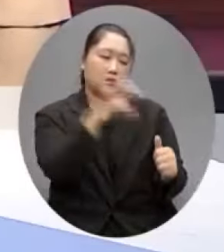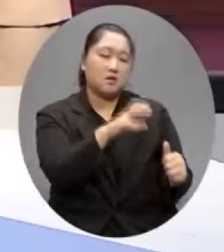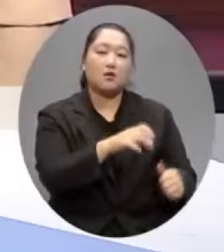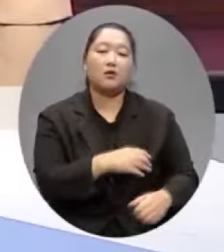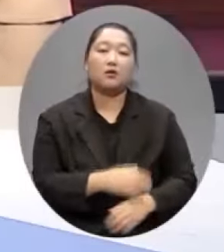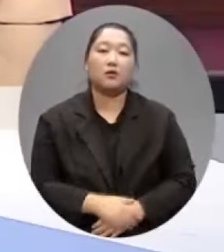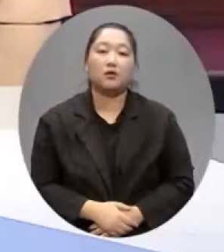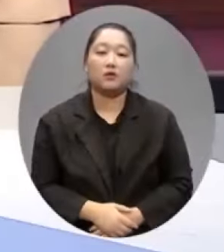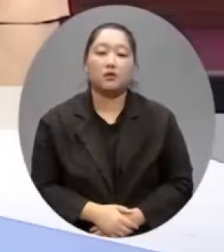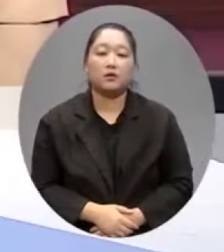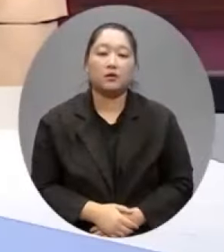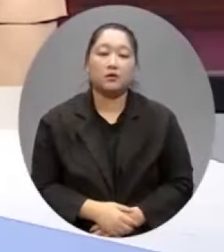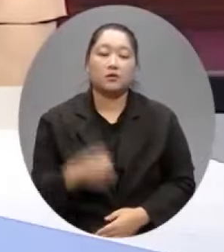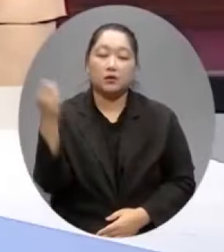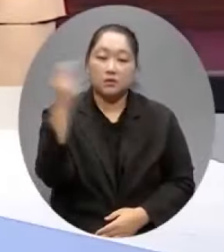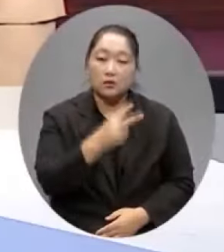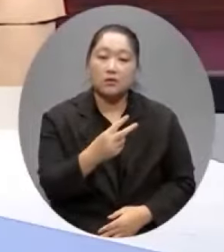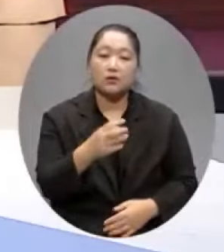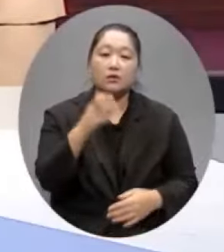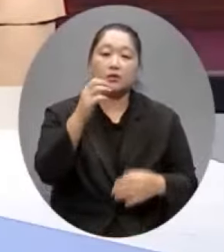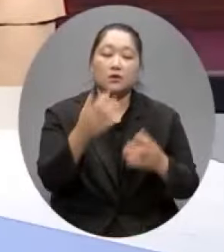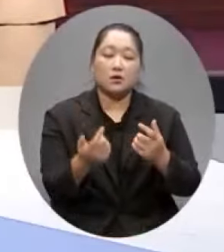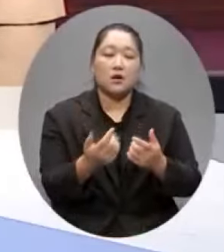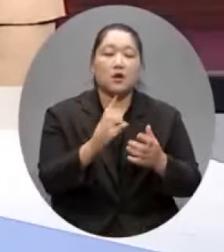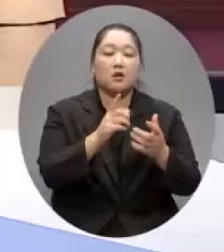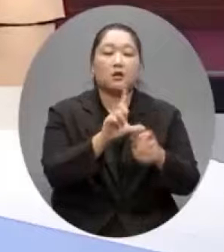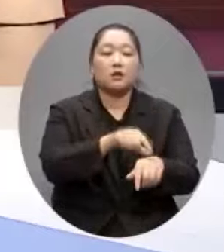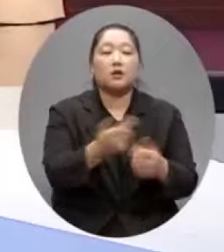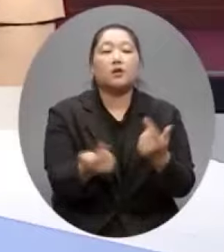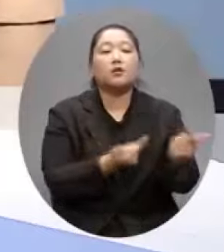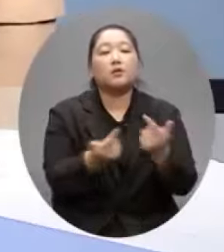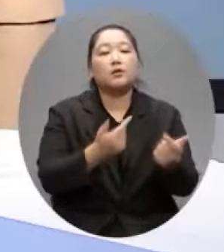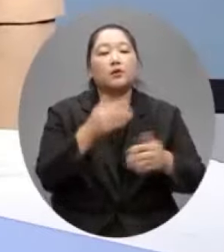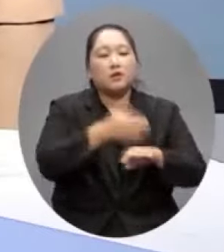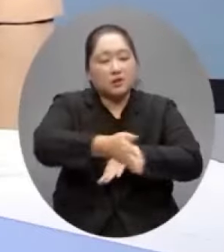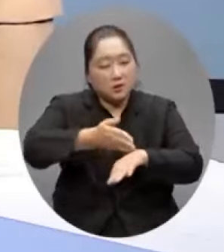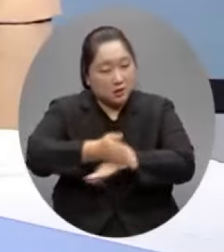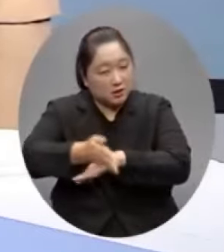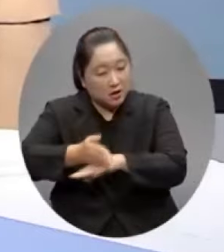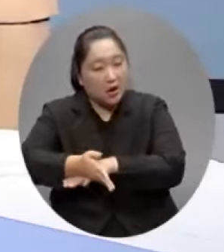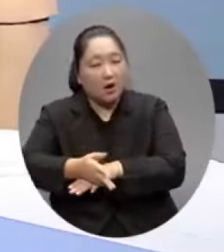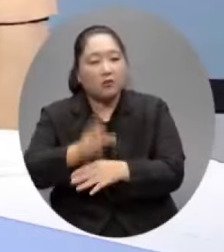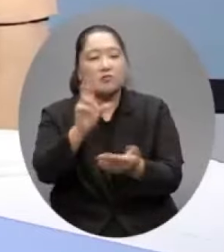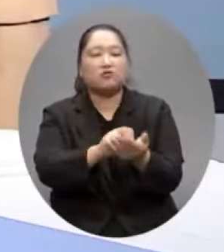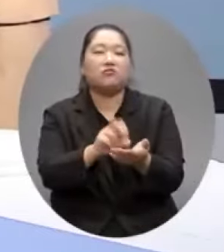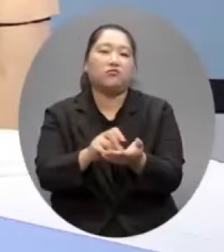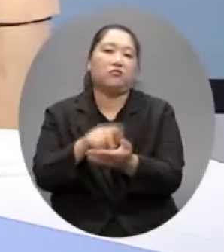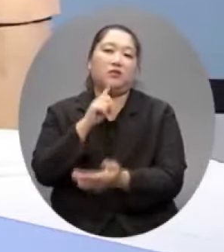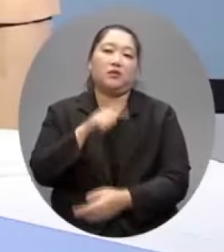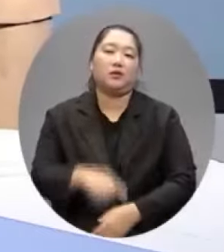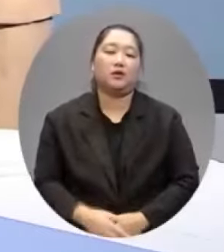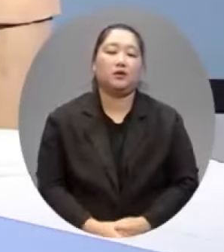쏟아졌습니다. 이와 더불어 유연근무제 지각 등도 도마 위에 올랐습니다. 신병관 기자입니다.